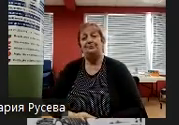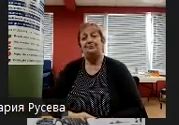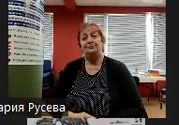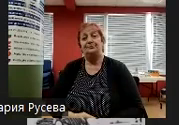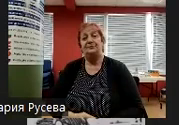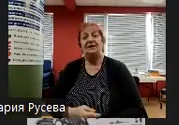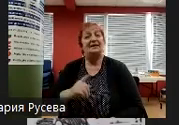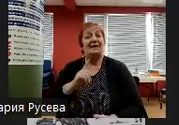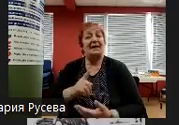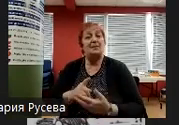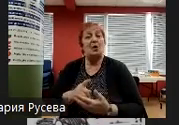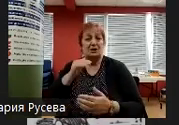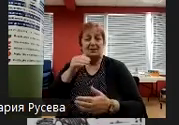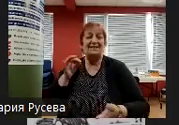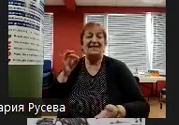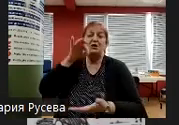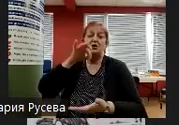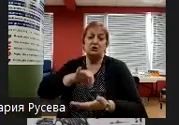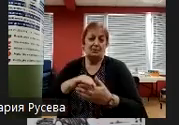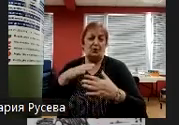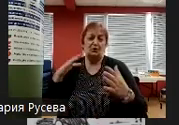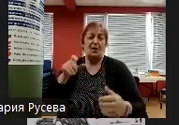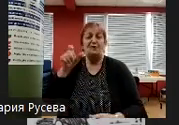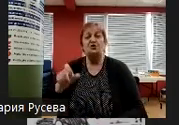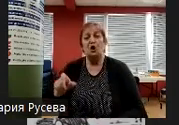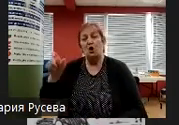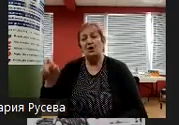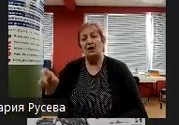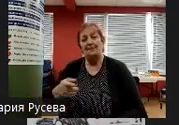За да могат да бъдат достъпни за повече хора.